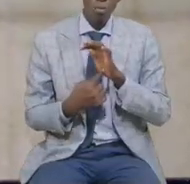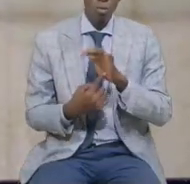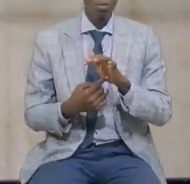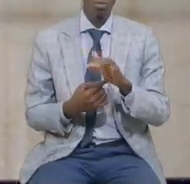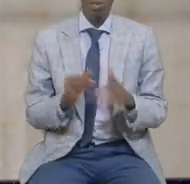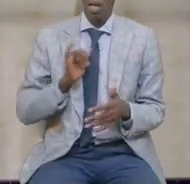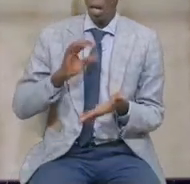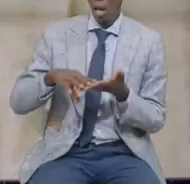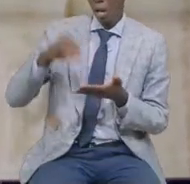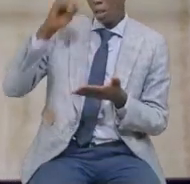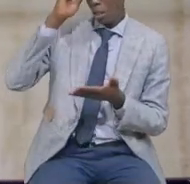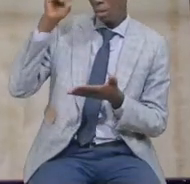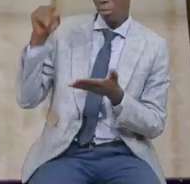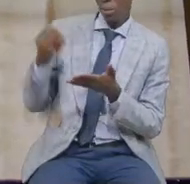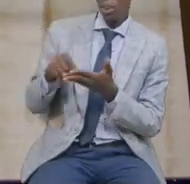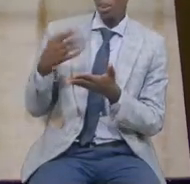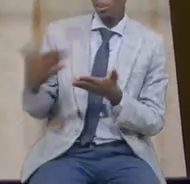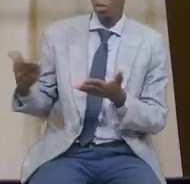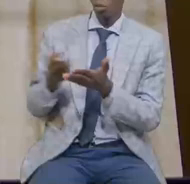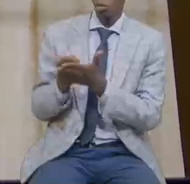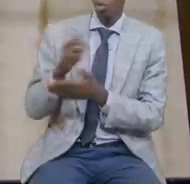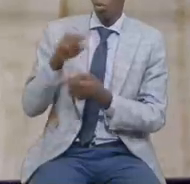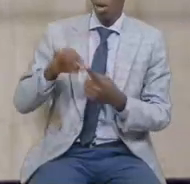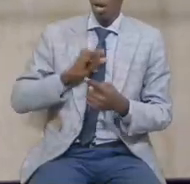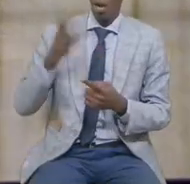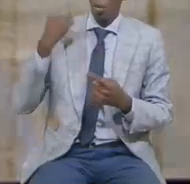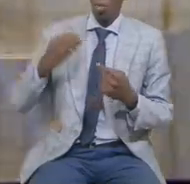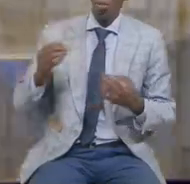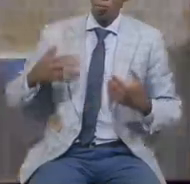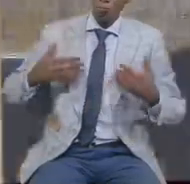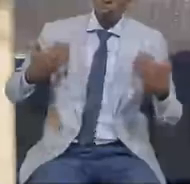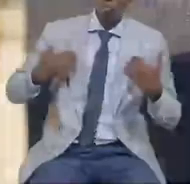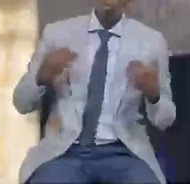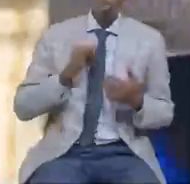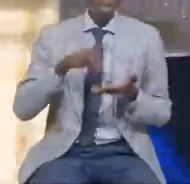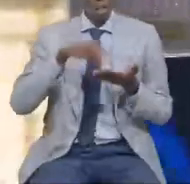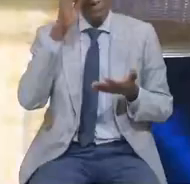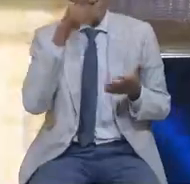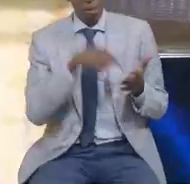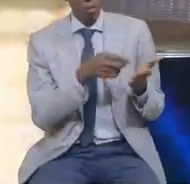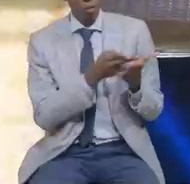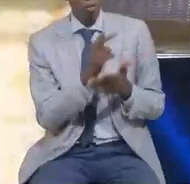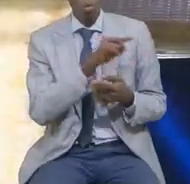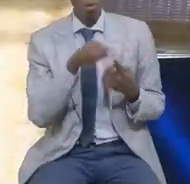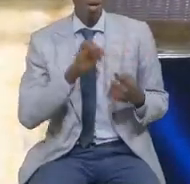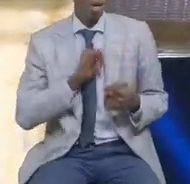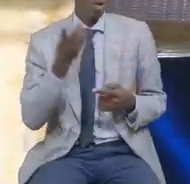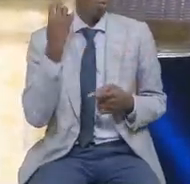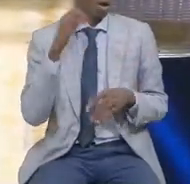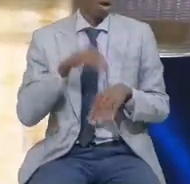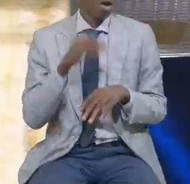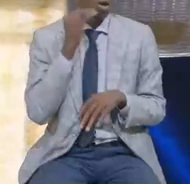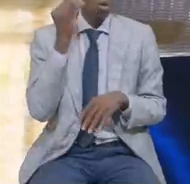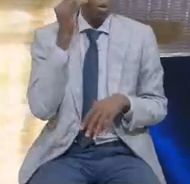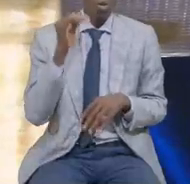Que j'ai appris ceci lorsque j'étais jeune, j'ai appris ceci lorsque j'étais au pays, j'ai appris ceci lorsque papa